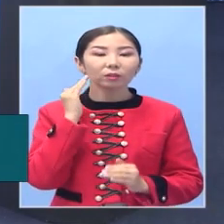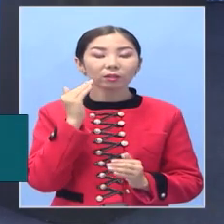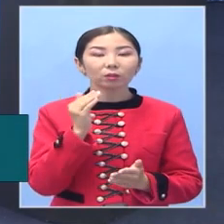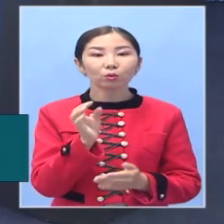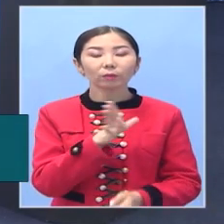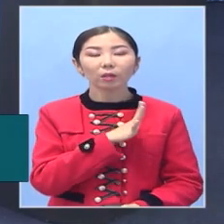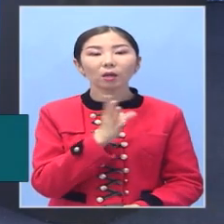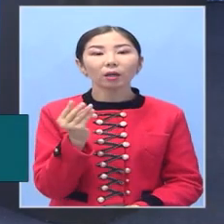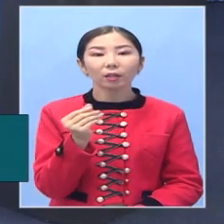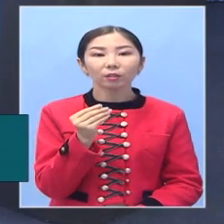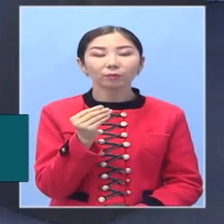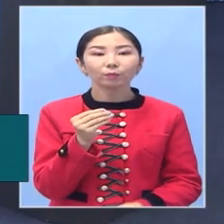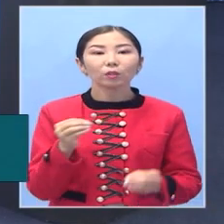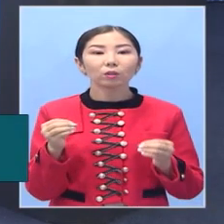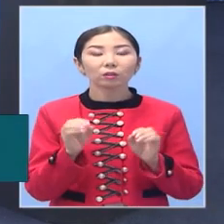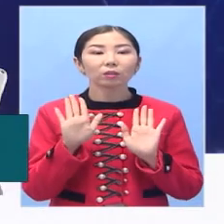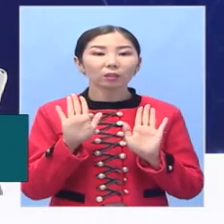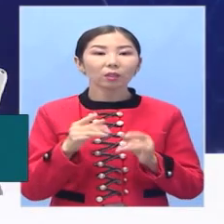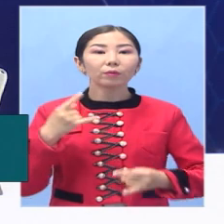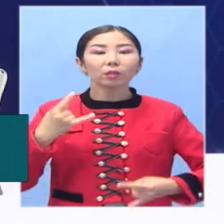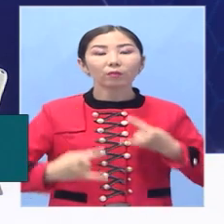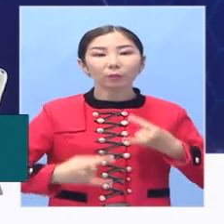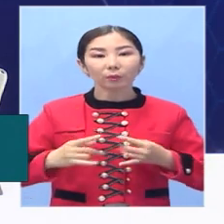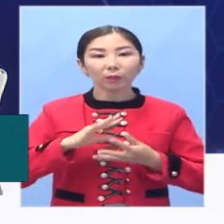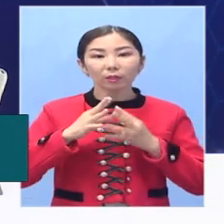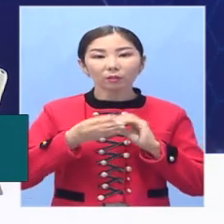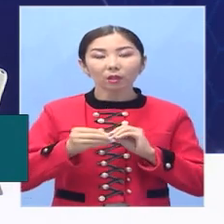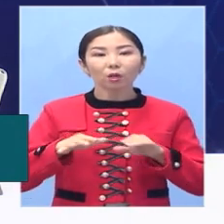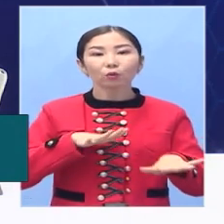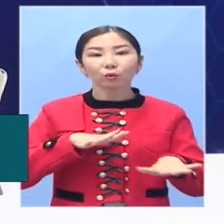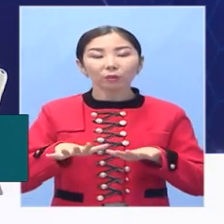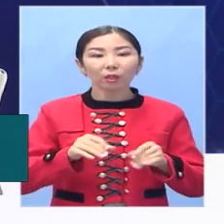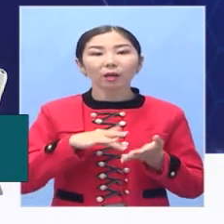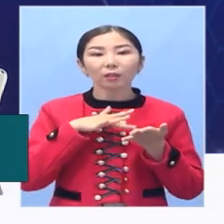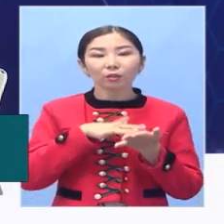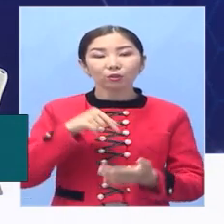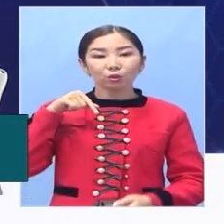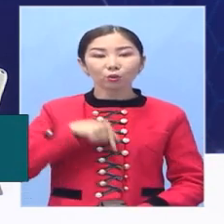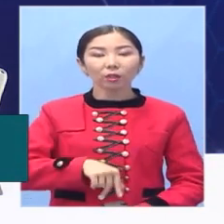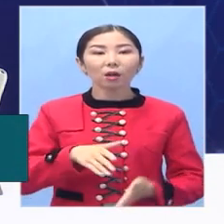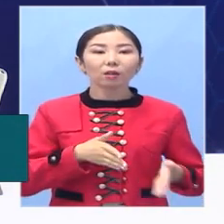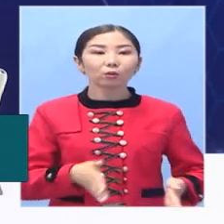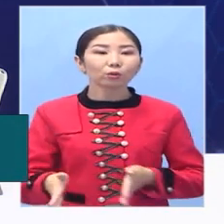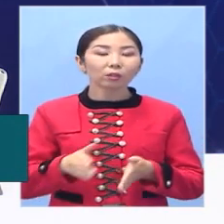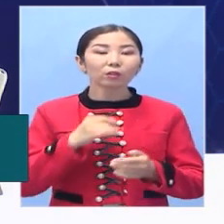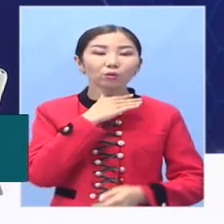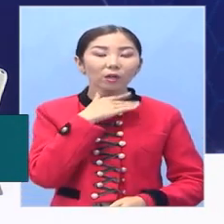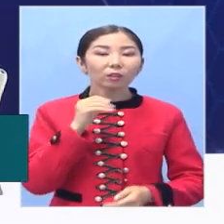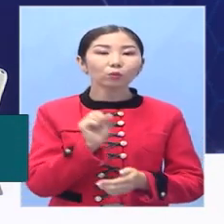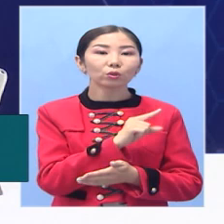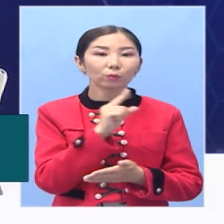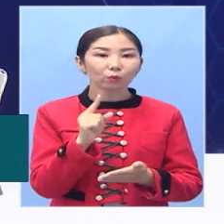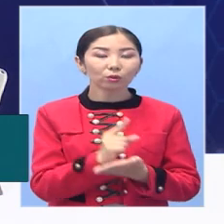Енді қаражат берілсе, ол жоба болады. Жалпы тікелей эфир барысында көрермендердің көбіне осы қалашылық жолдарға қатысты сұрақтар көп болады. Өйткені өзіңіз